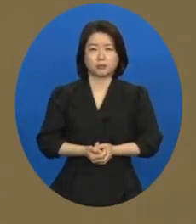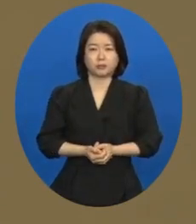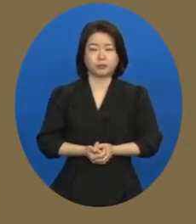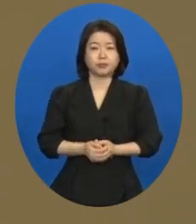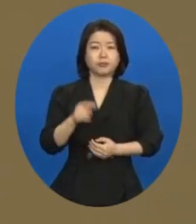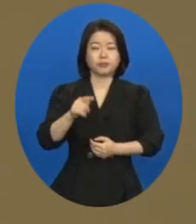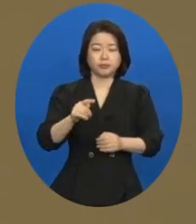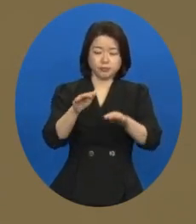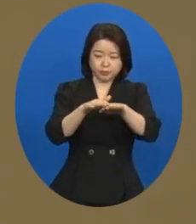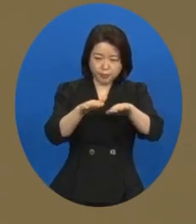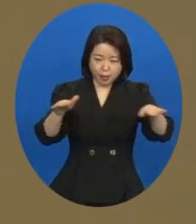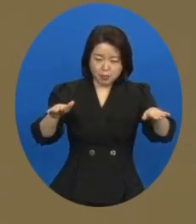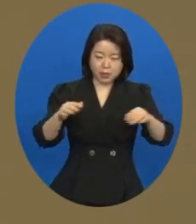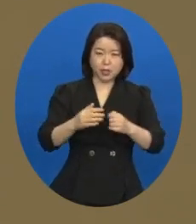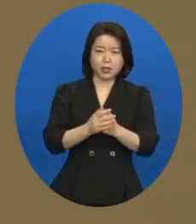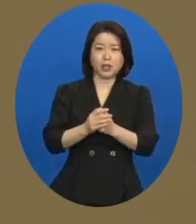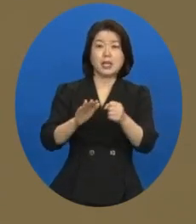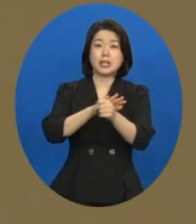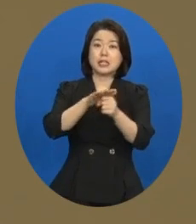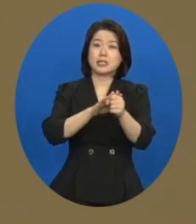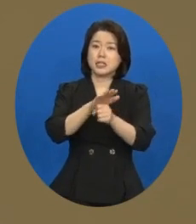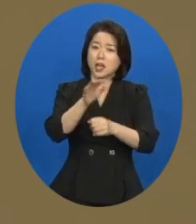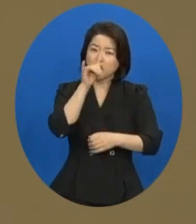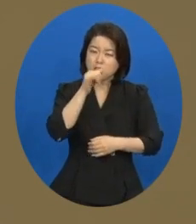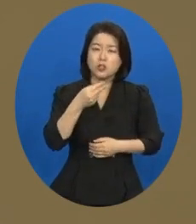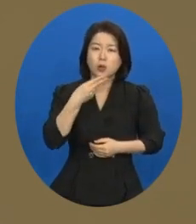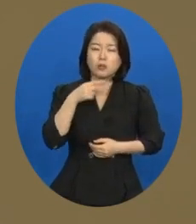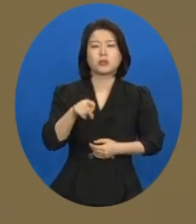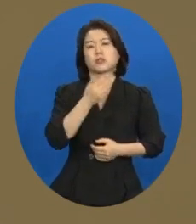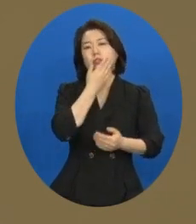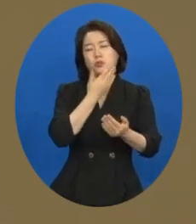그 바탕에 사랑이 있느냐 하는 겁니다.